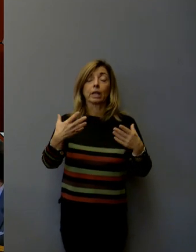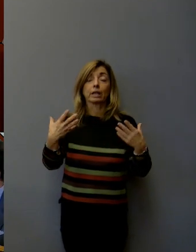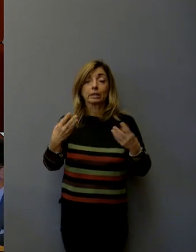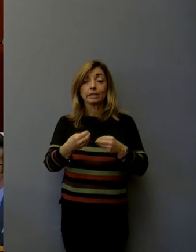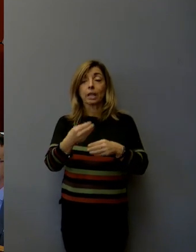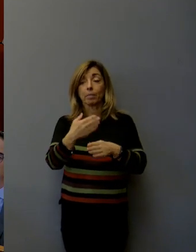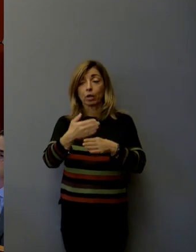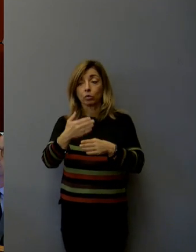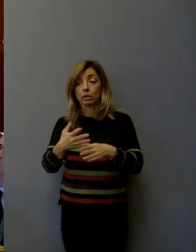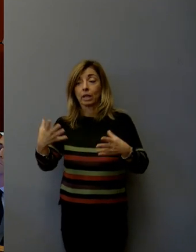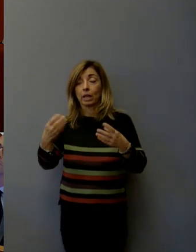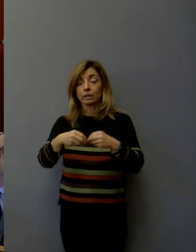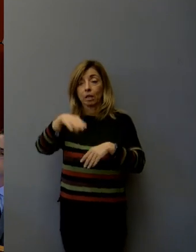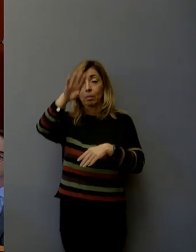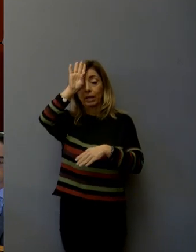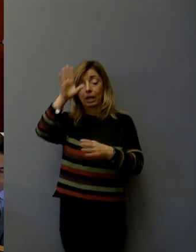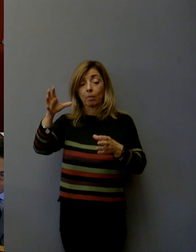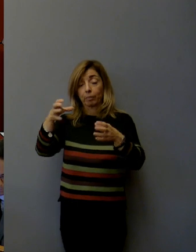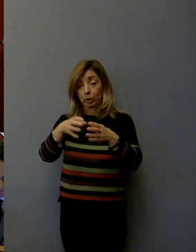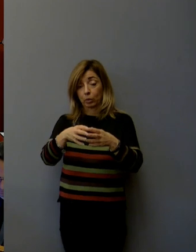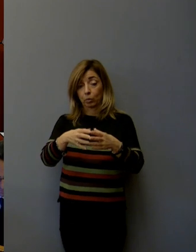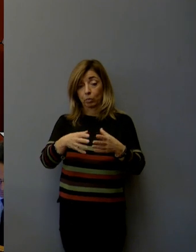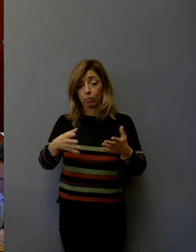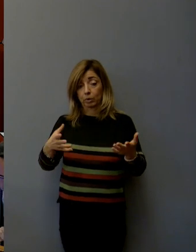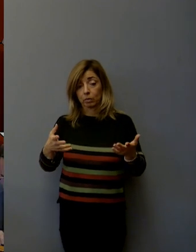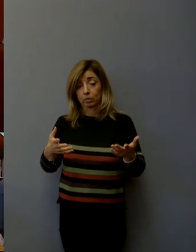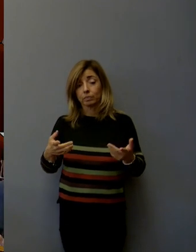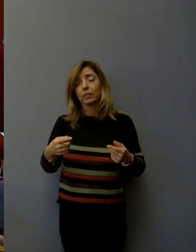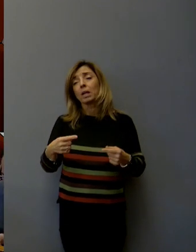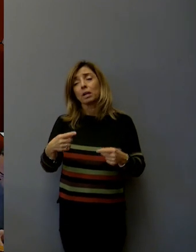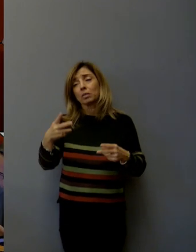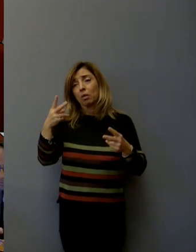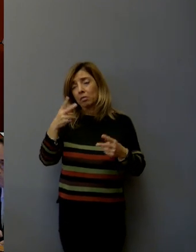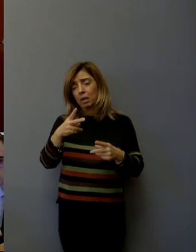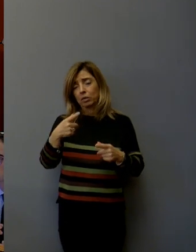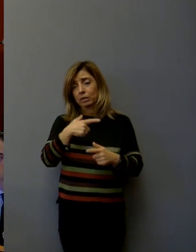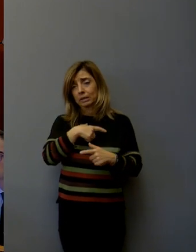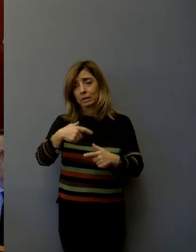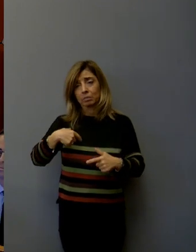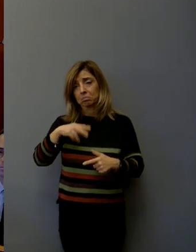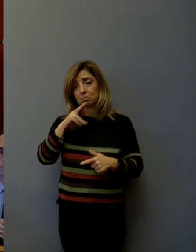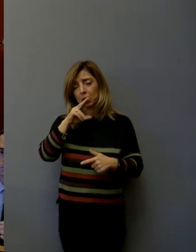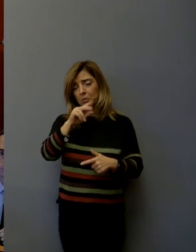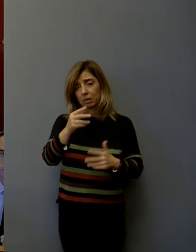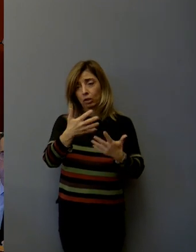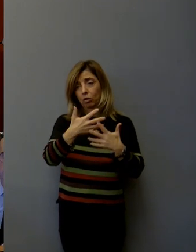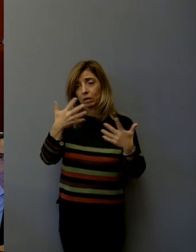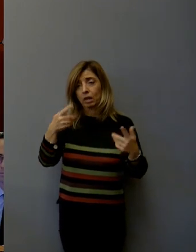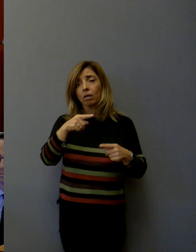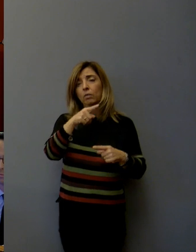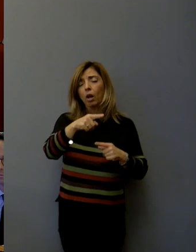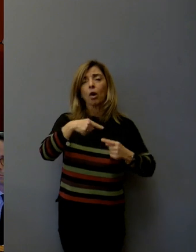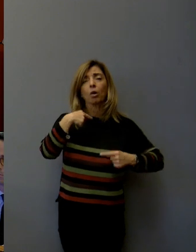successo però guardi si nasco glielo dico con grande grande franchezza questo atteggiamento svilente e continuamente